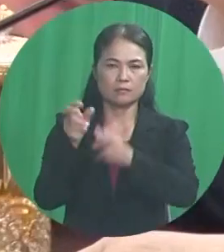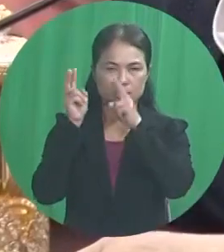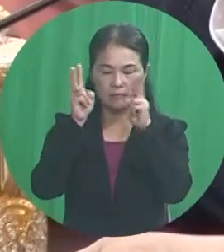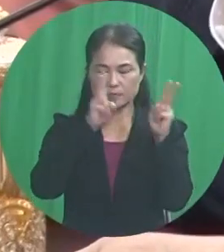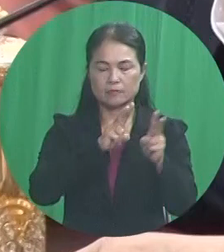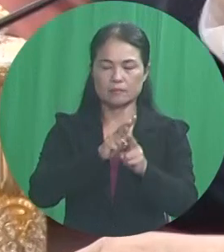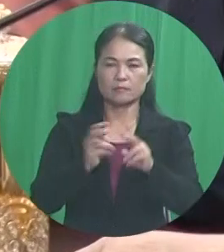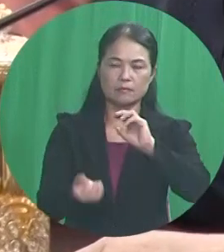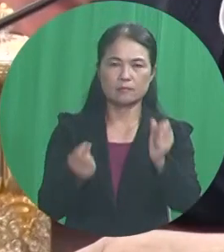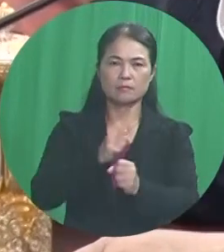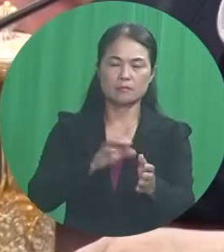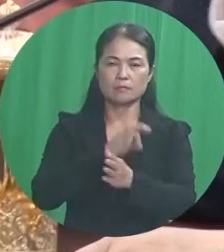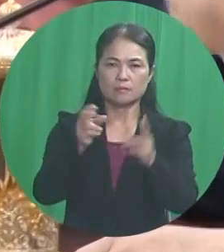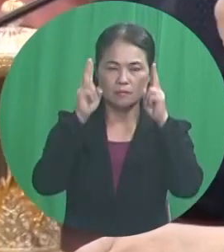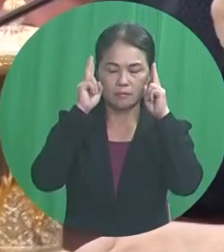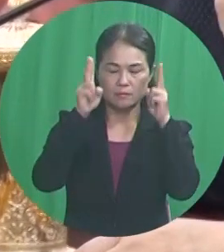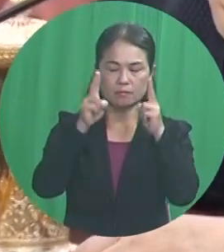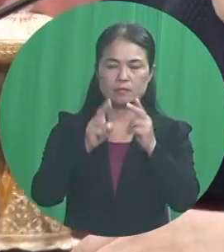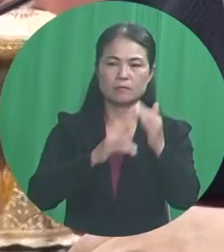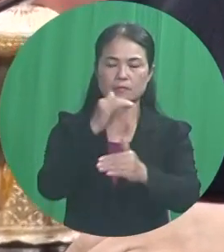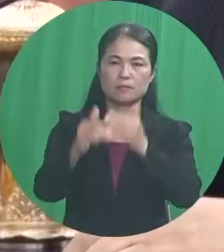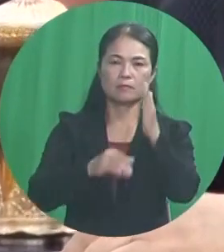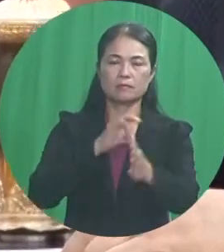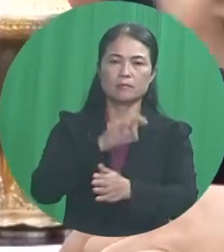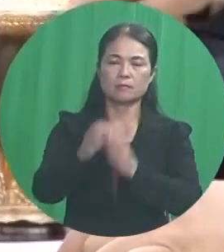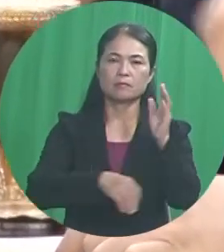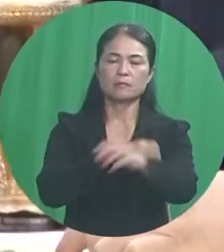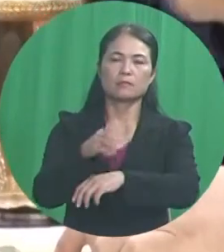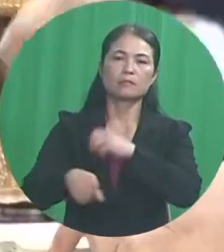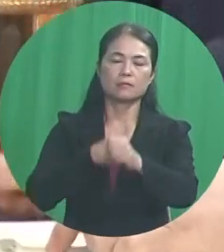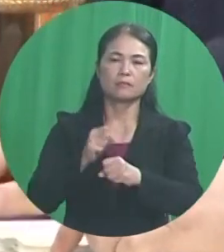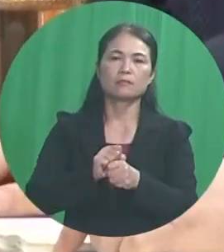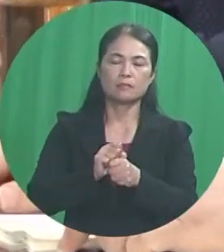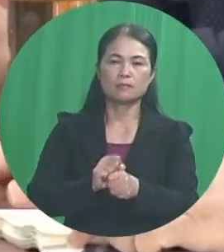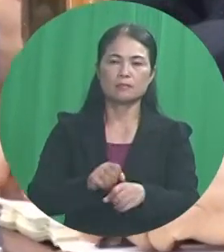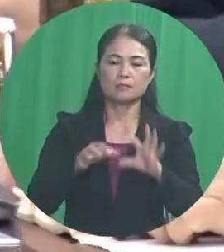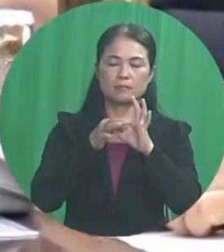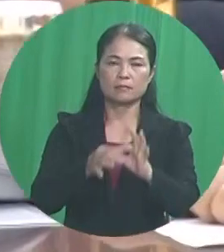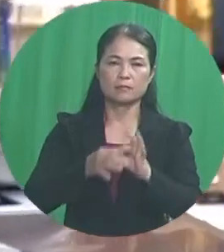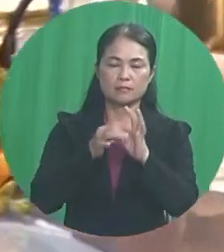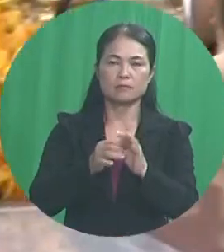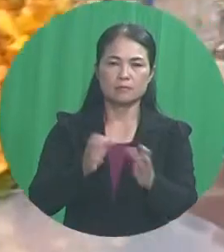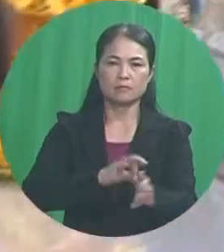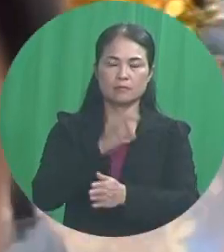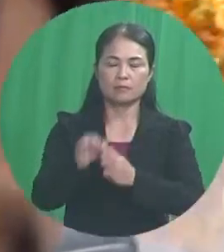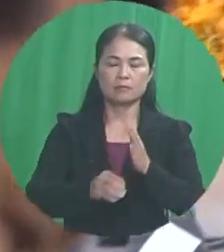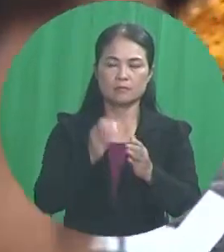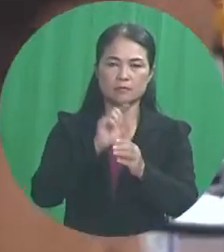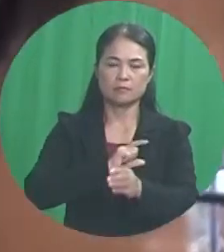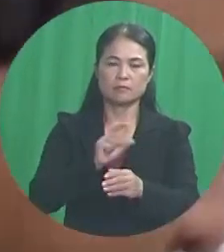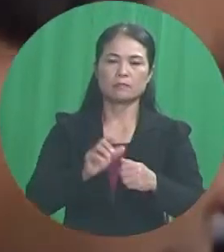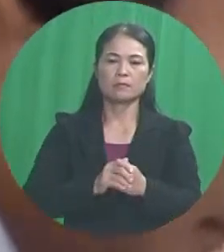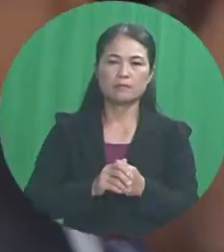រការផ្លាស់ប្តូរវិស័យអប់រំការអភិវឌ្ឍវិស័យហេដ្ឋារចនាសម្ព័ន្ធនិងកិច្ចសហប្រតិបត្តិការលើវិស័យសន្តិសុ